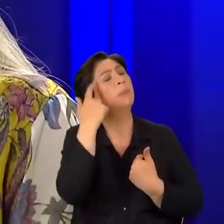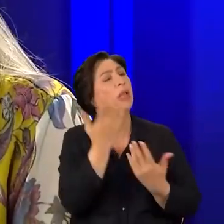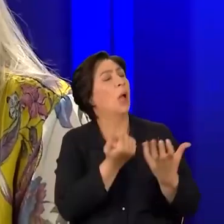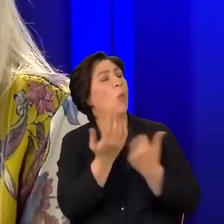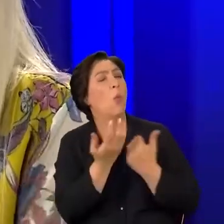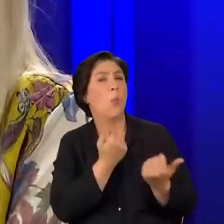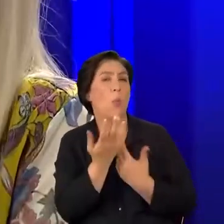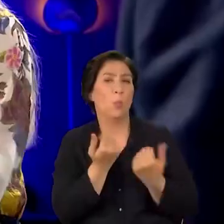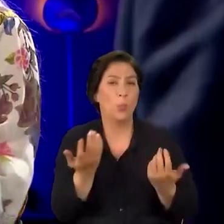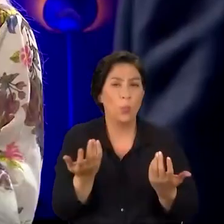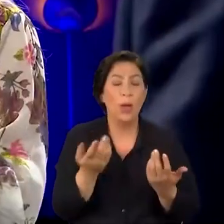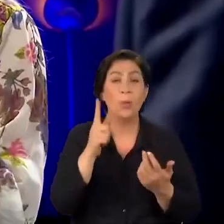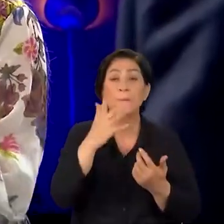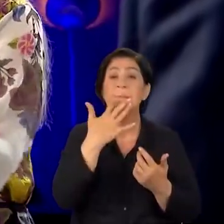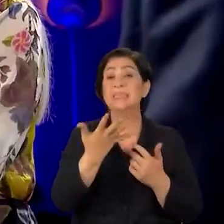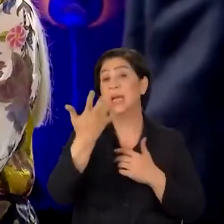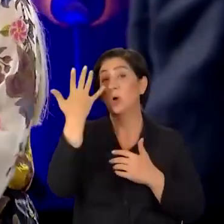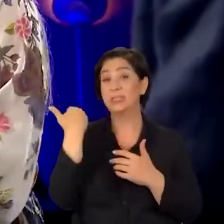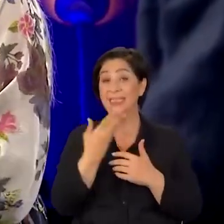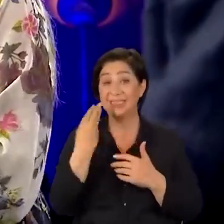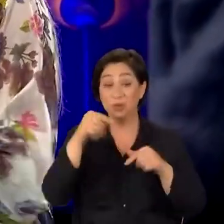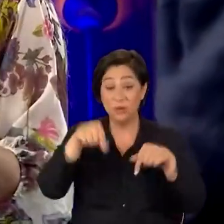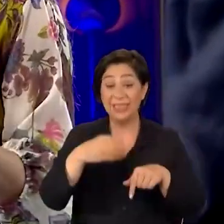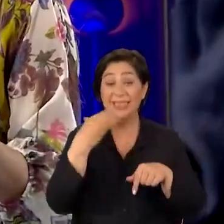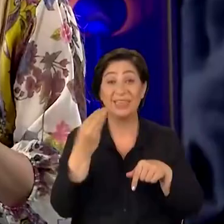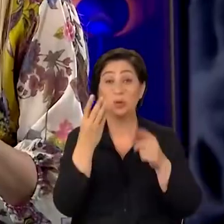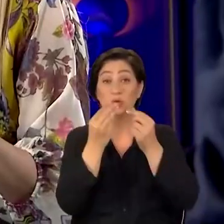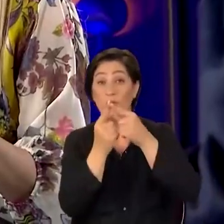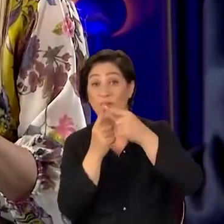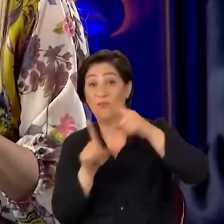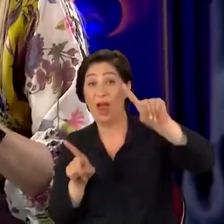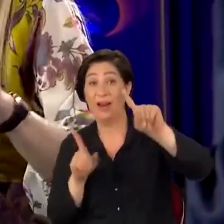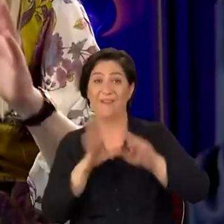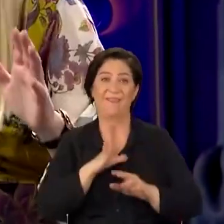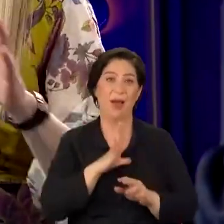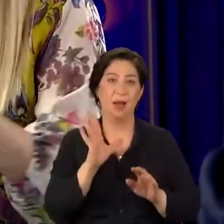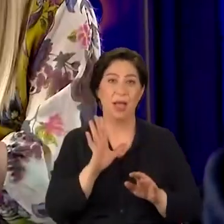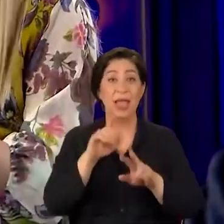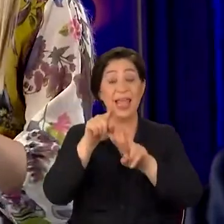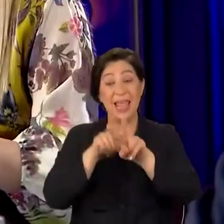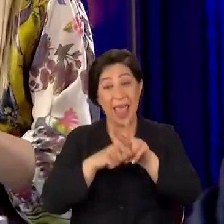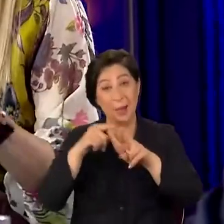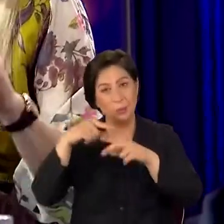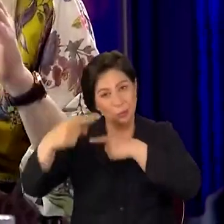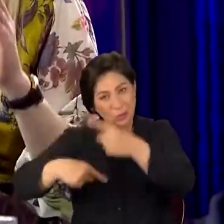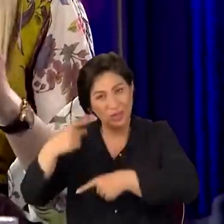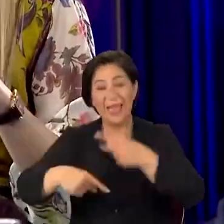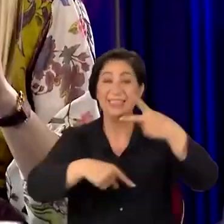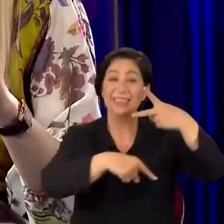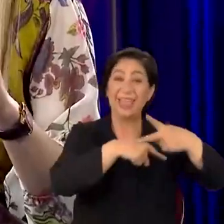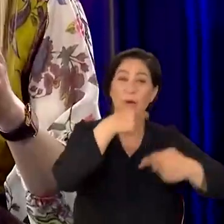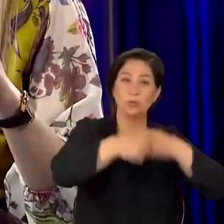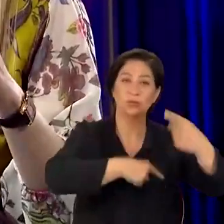bildirim alıyorum. Ya bundan 5 sene önceki gençlikle şu andaki gençlik de büyük bir fark yaşıyor. Yani Y kuşağı ile Z kuşağı dediğimiz, aslında bu